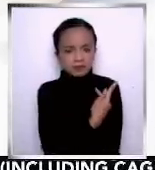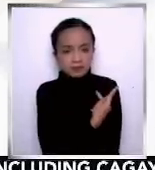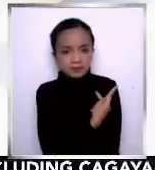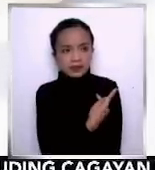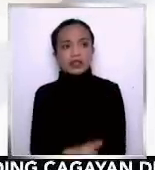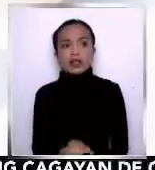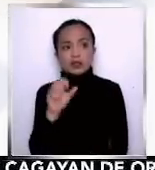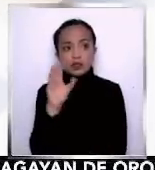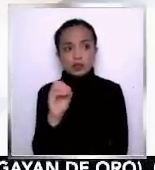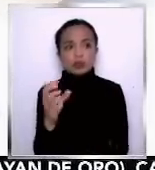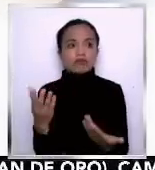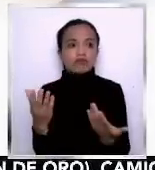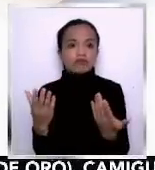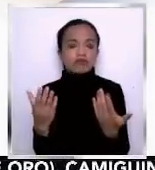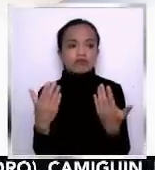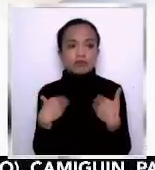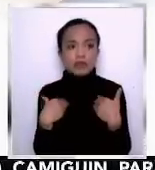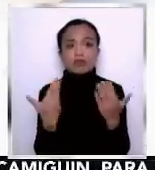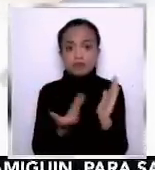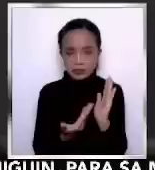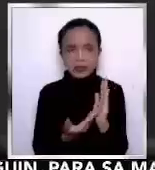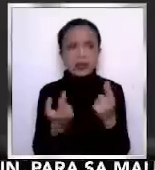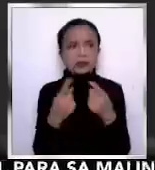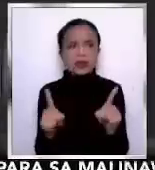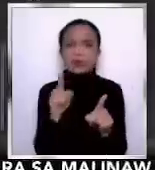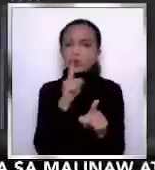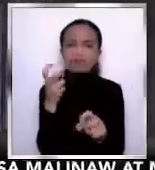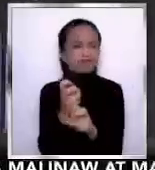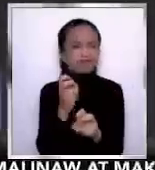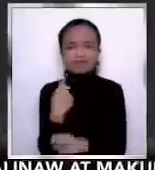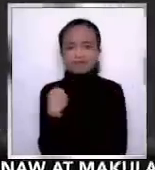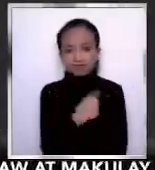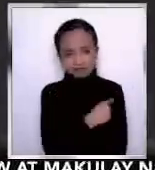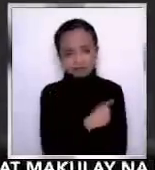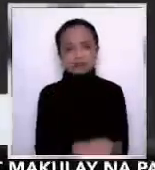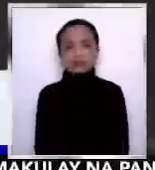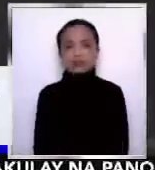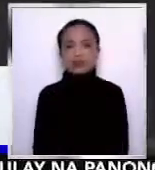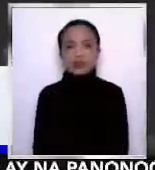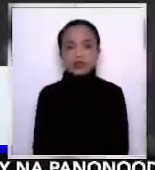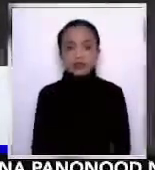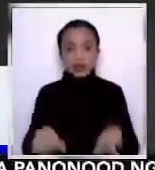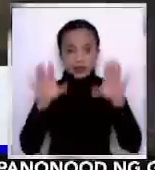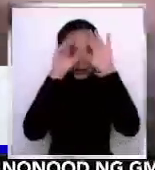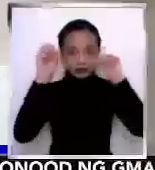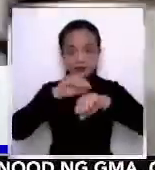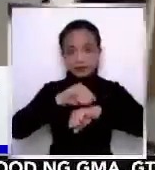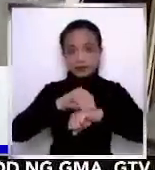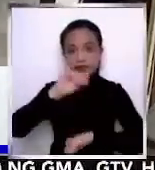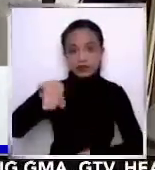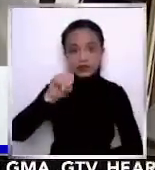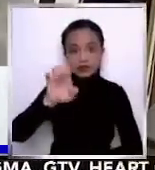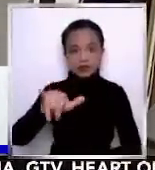may basis sila, pero operationally, nahihirapan kami. Ikinadismaya ito ni Presidential Advisor Joey Concepcion,